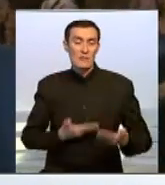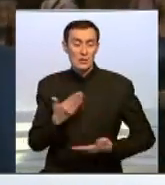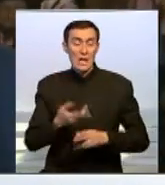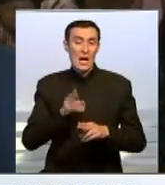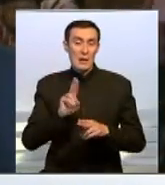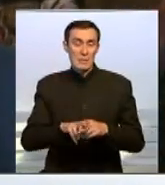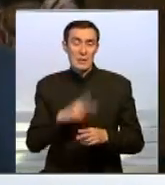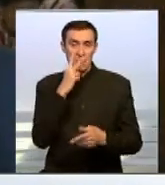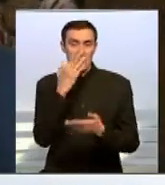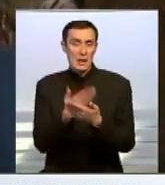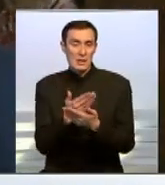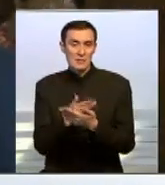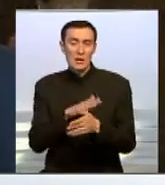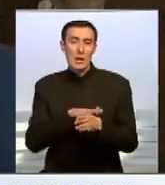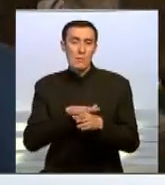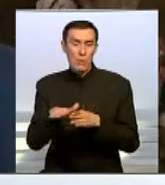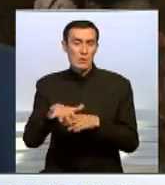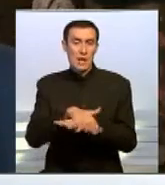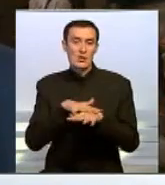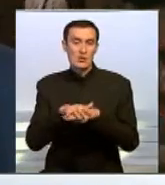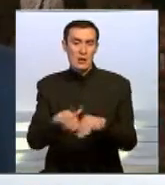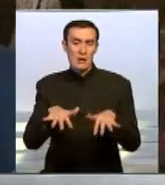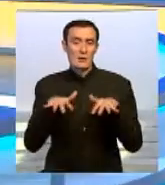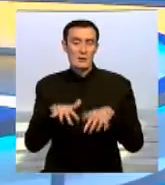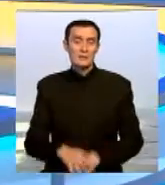чем свидетельствует полный аншлаг.